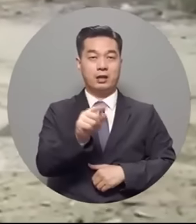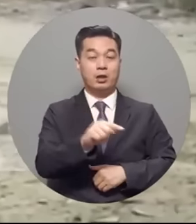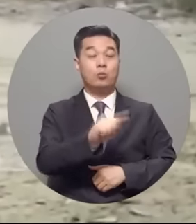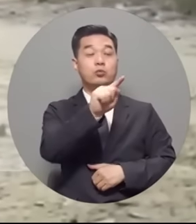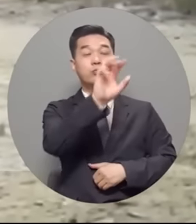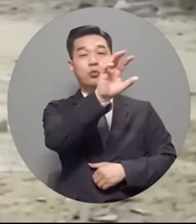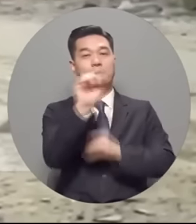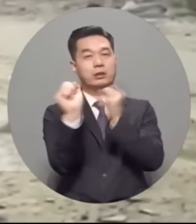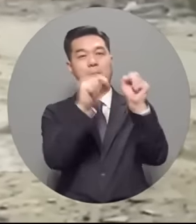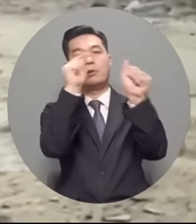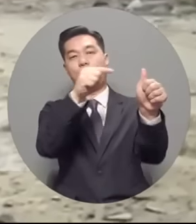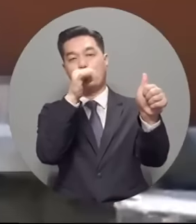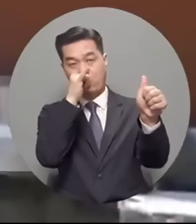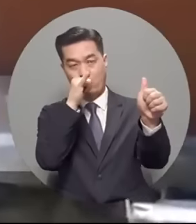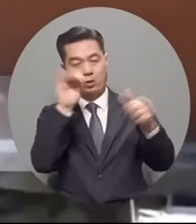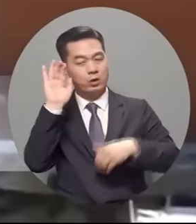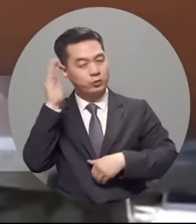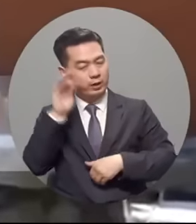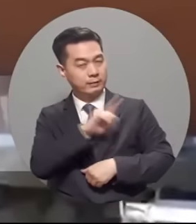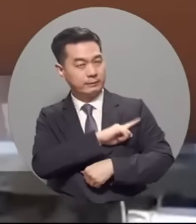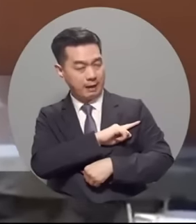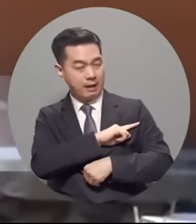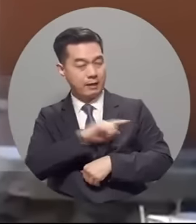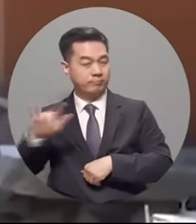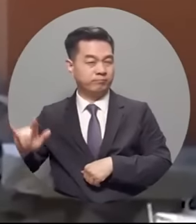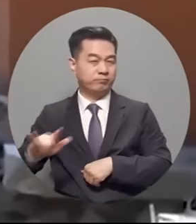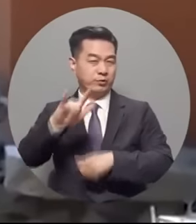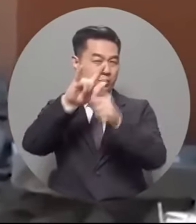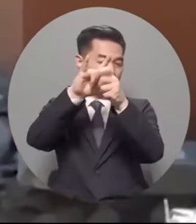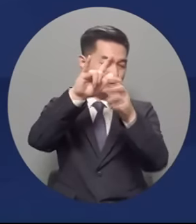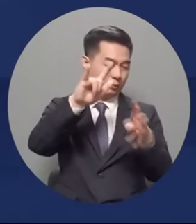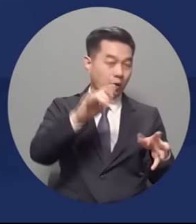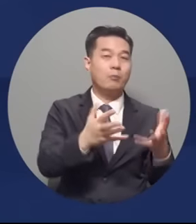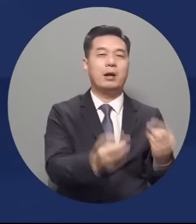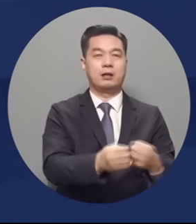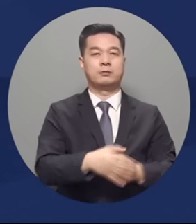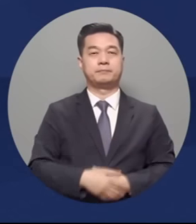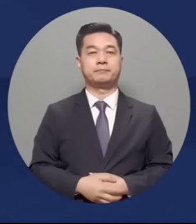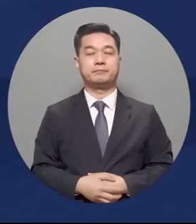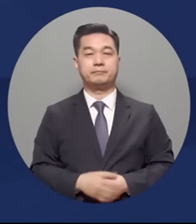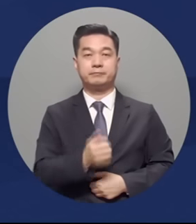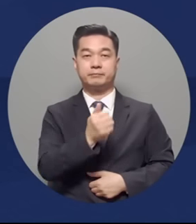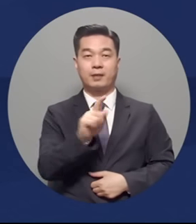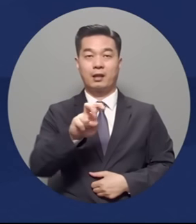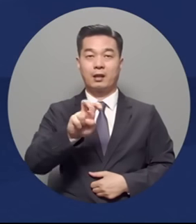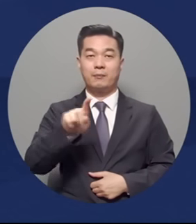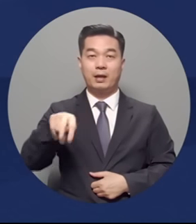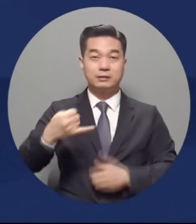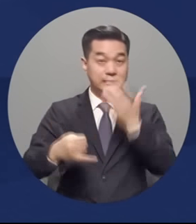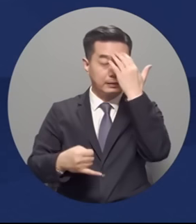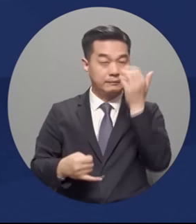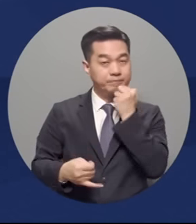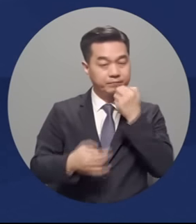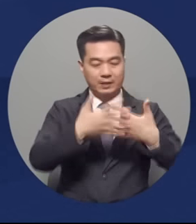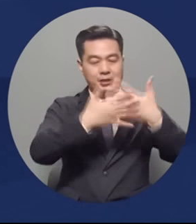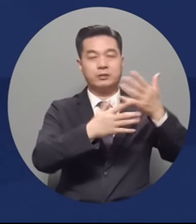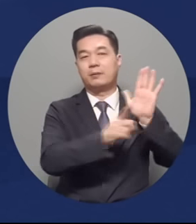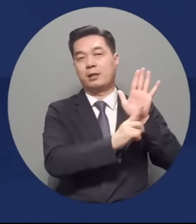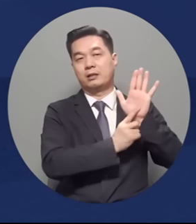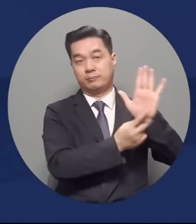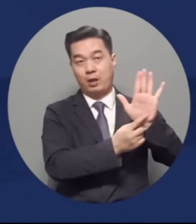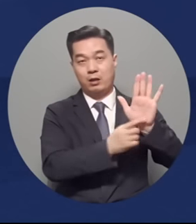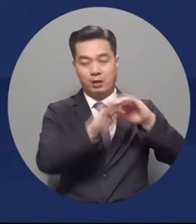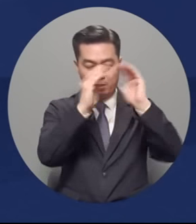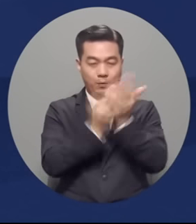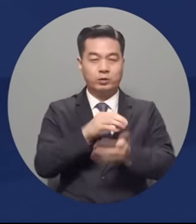전역에 근래 들어 가장 높은 수위의 공습도 퍼부었습니다. 하마스도 개전 200일을 맞은 영상 메시지를 통해 모든